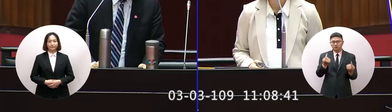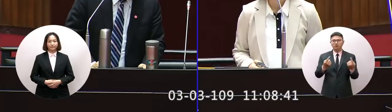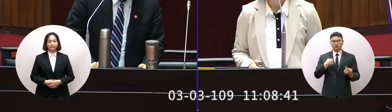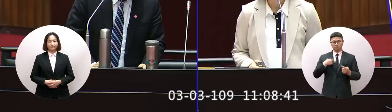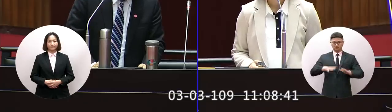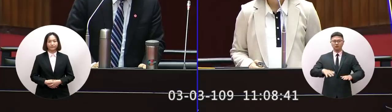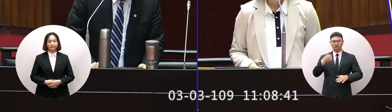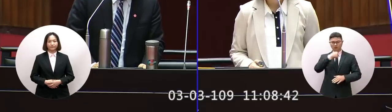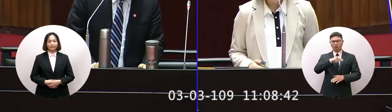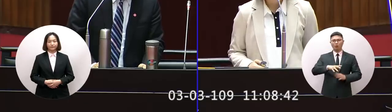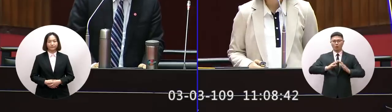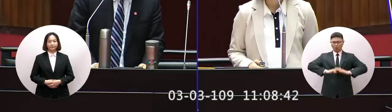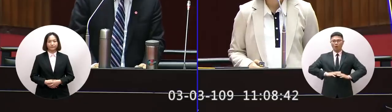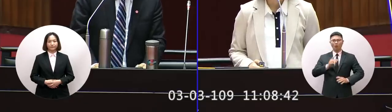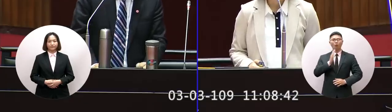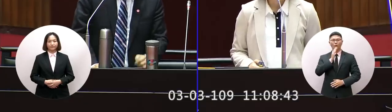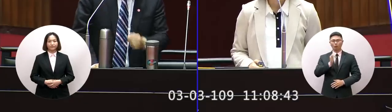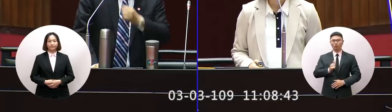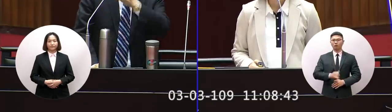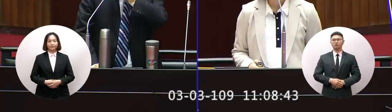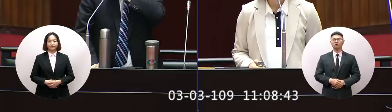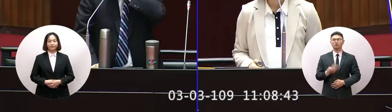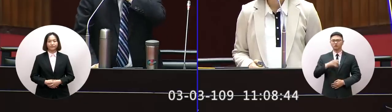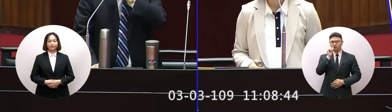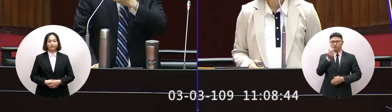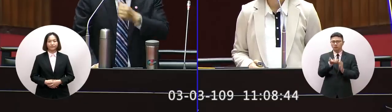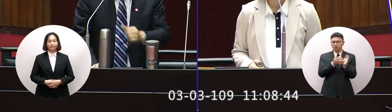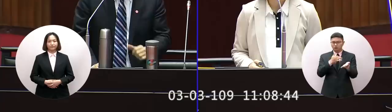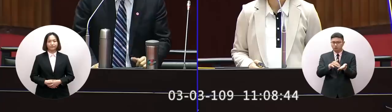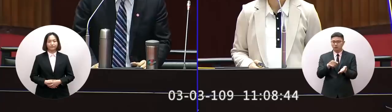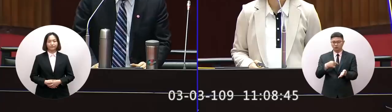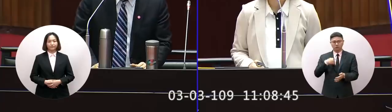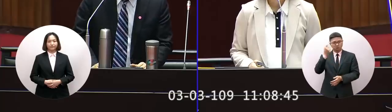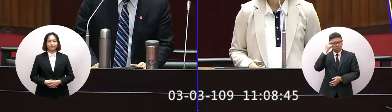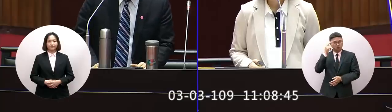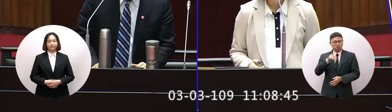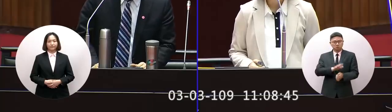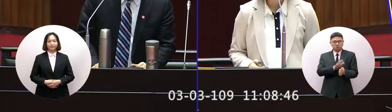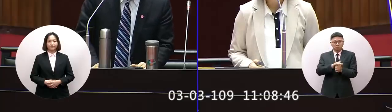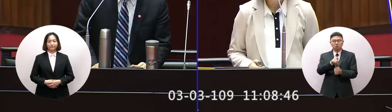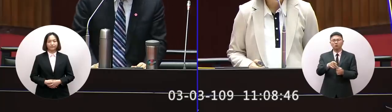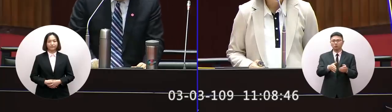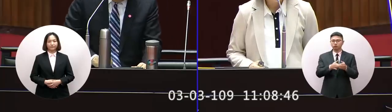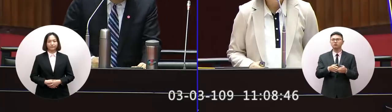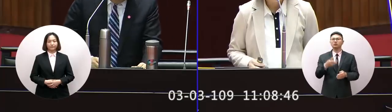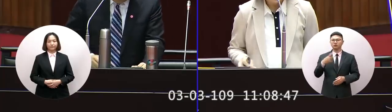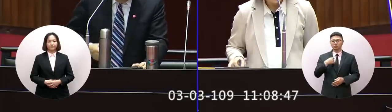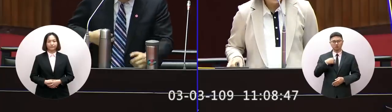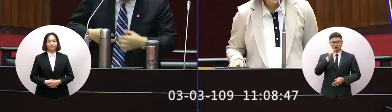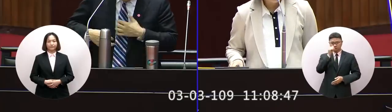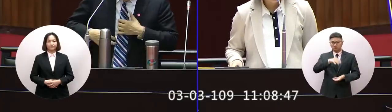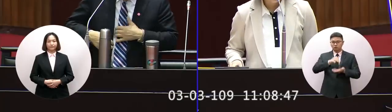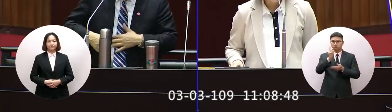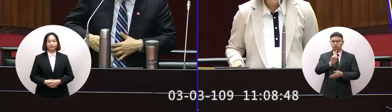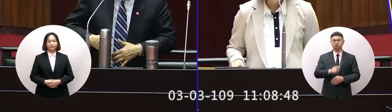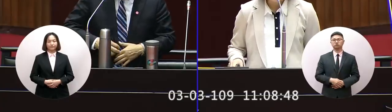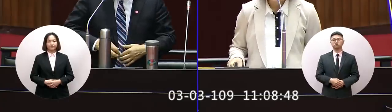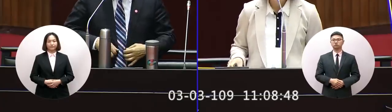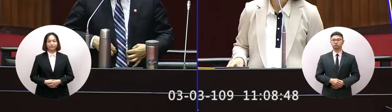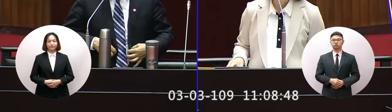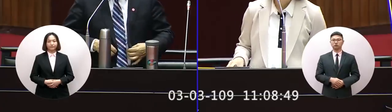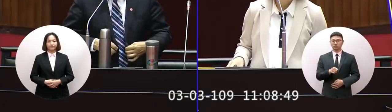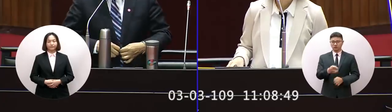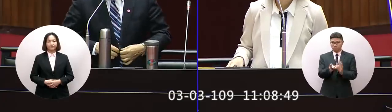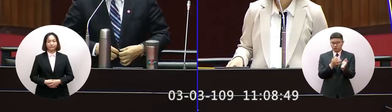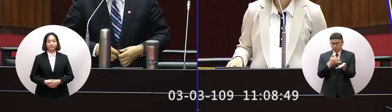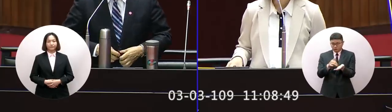相对稳定的状态。那针对特别预算，我们也认为说的确有纾困和防疫的必要性，但是我们必须要提到的是，我们一定要确保这样子的